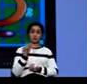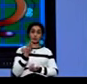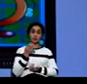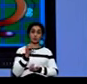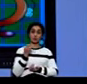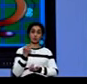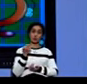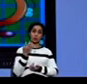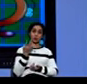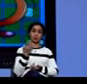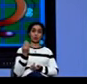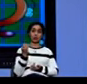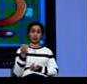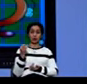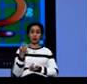Сколько ей лет?